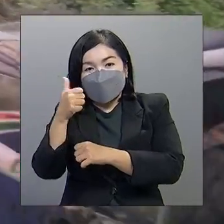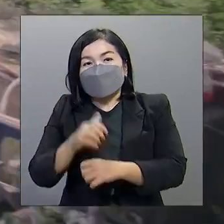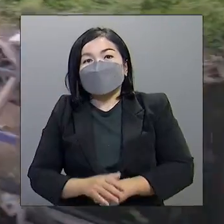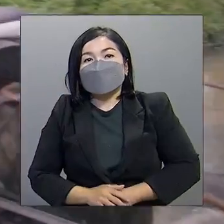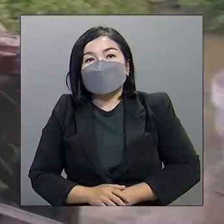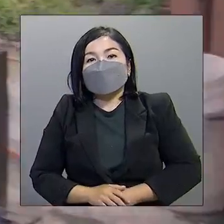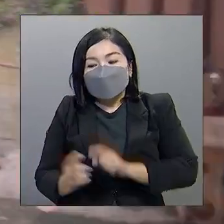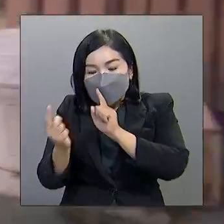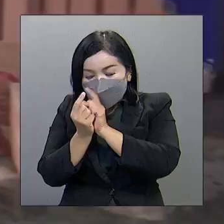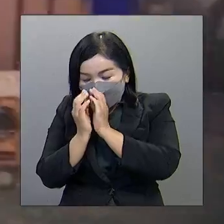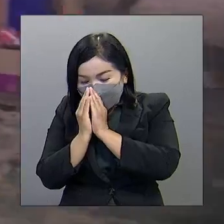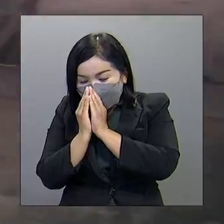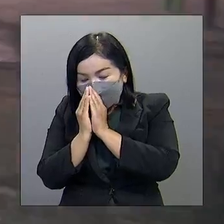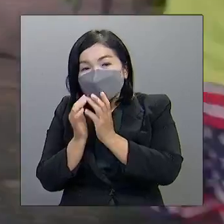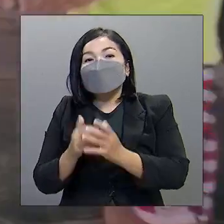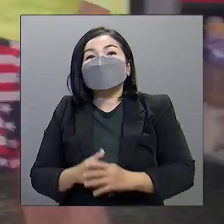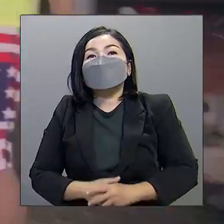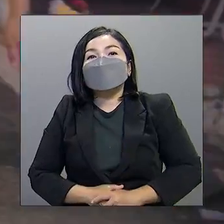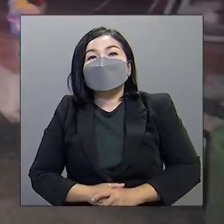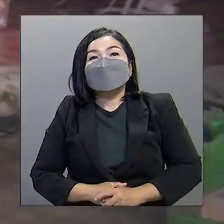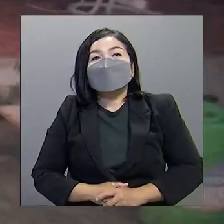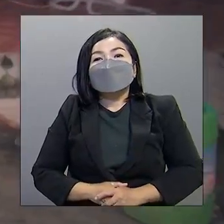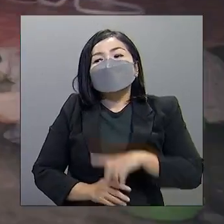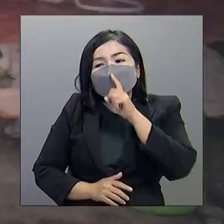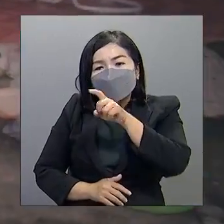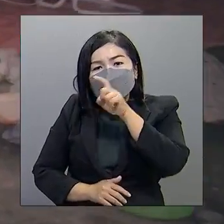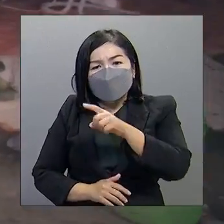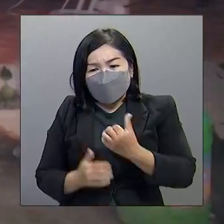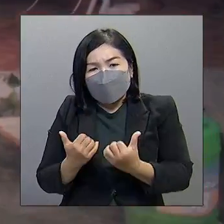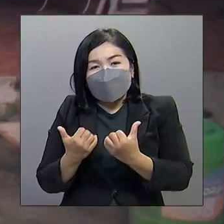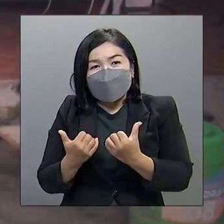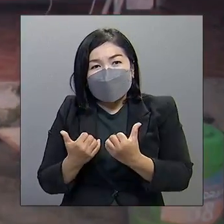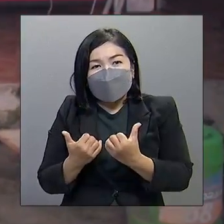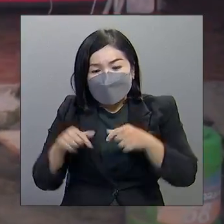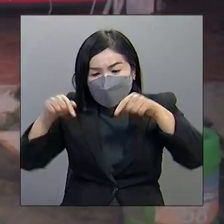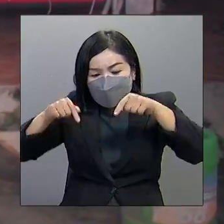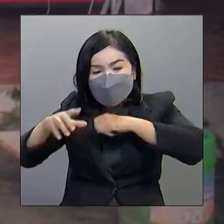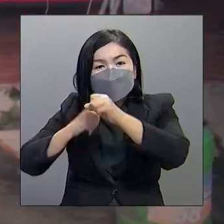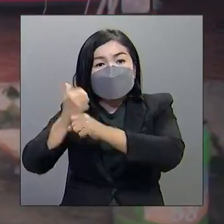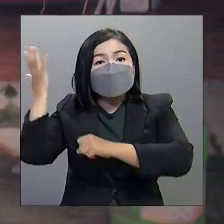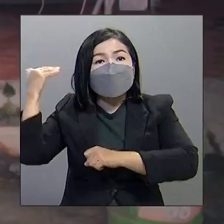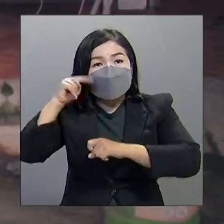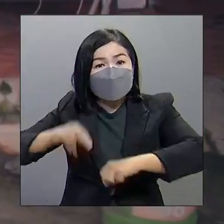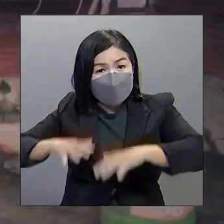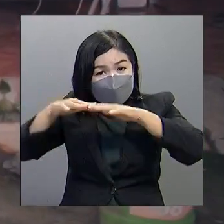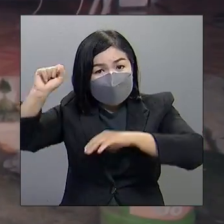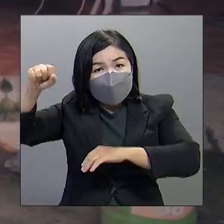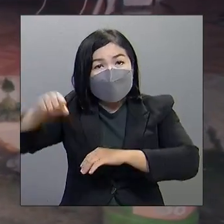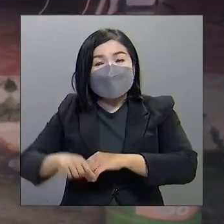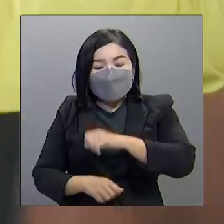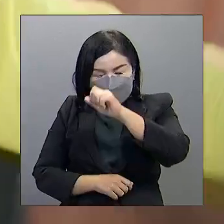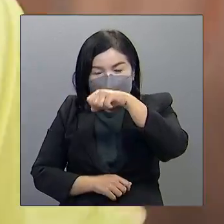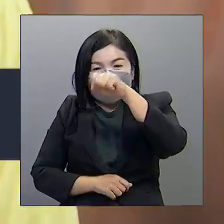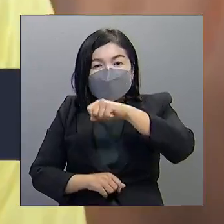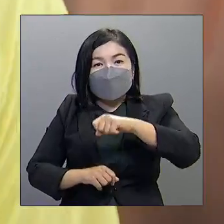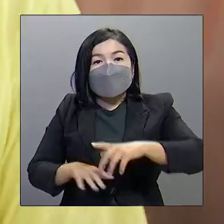พี่ปางสวัสดีครับ สวัสดีครับ สวัสดีครับพี่เห็นบอกว่าตรงนี้เนี่ยเมื่อปีที่แล้วนี่ท่วมชะด้าเลยใช่ไหม ครับผม สูงแ